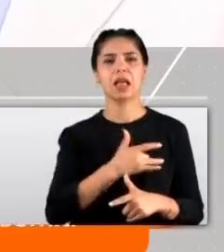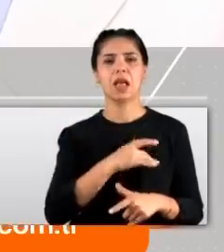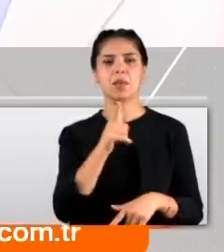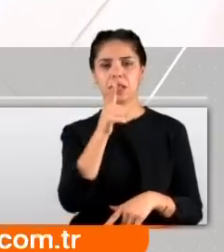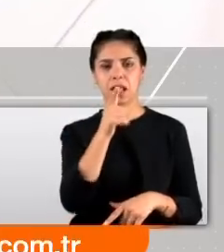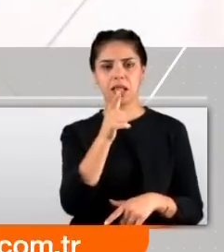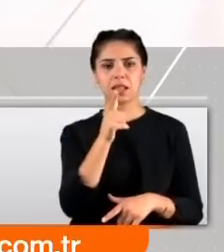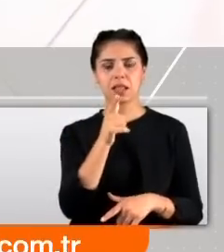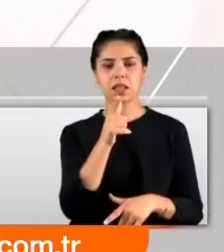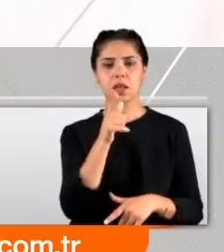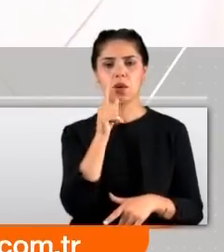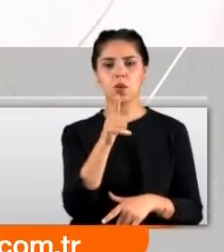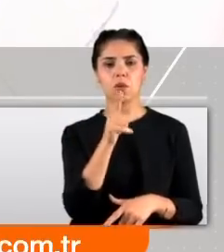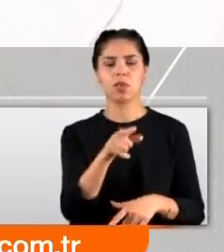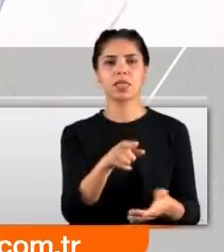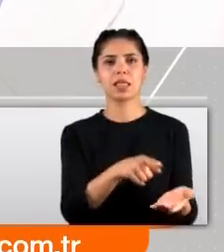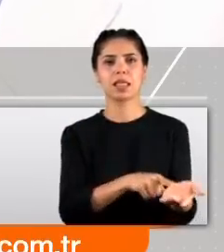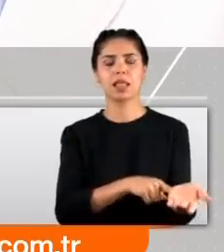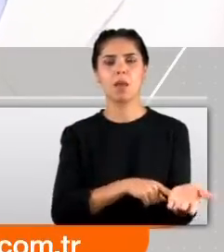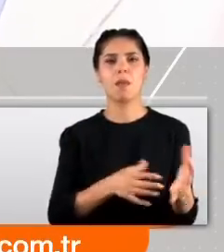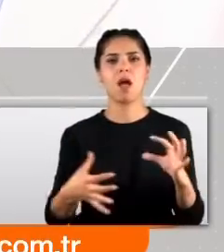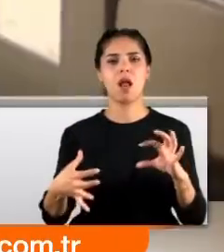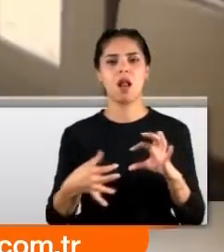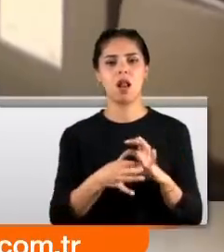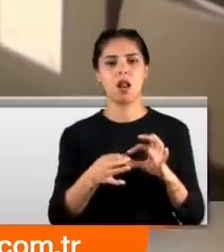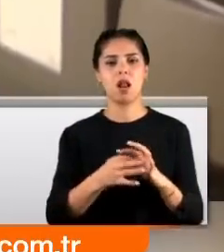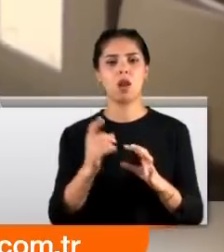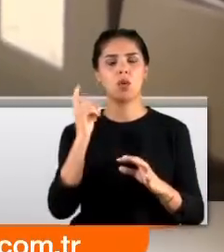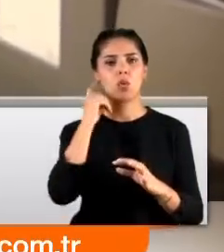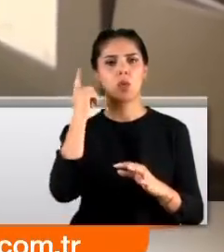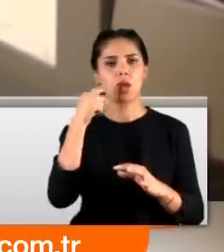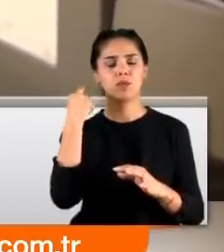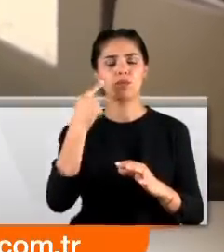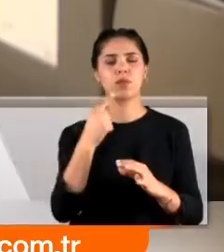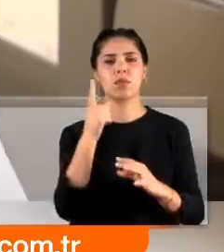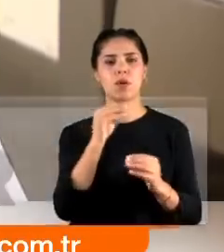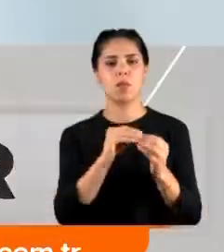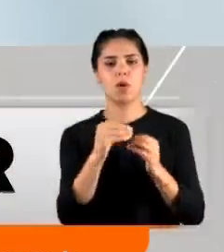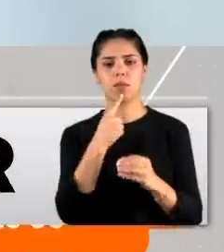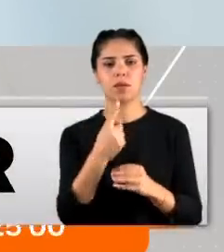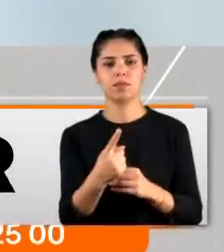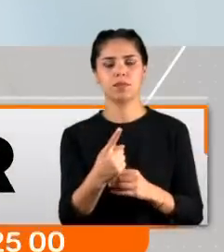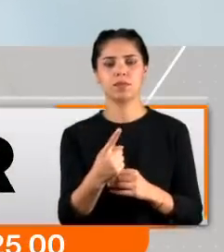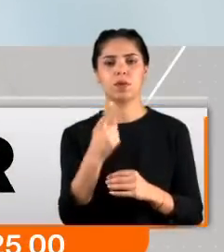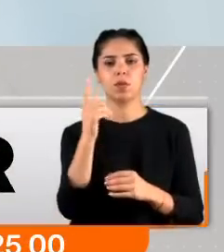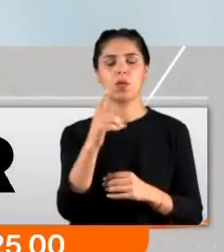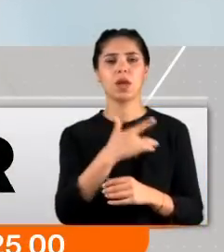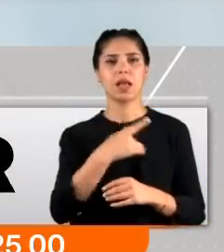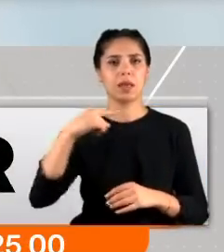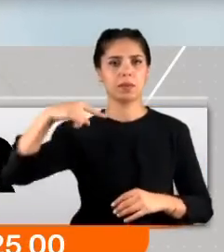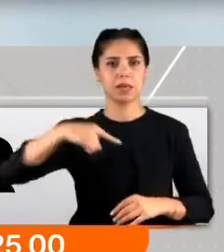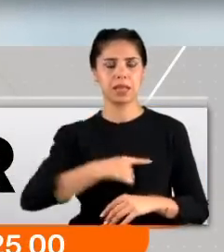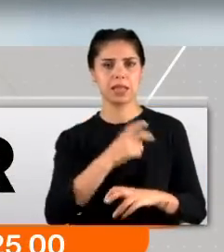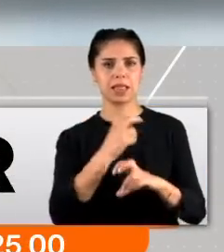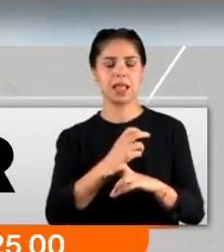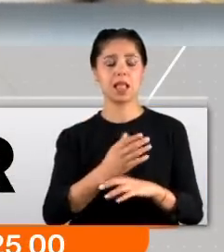o kulakta. O da damarlanmayla ilgili kulak çevresinde bir sorun olduğunu bize gösterir. Öyle ki kalp krizi riskinin de